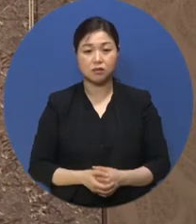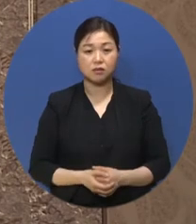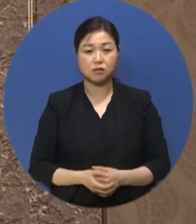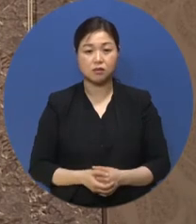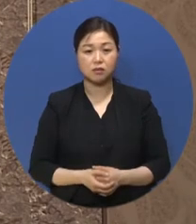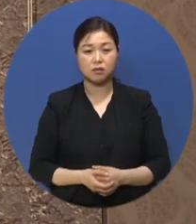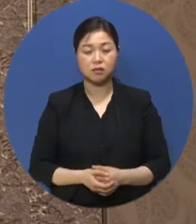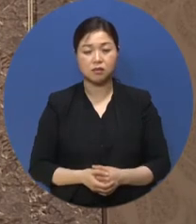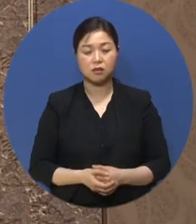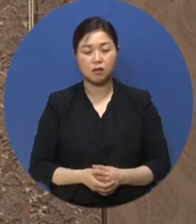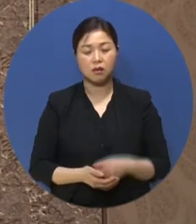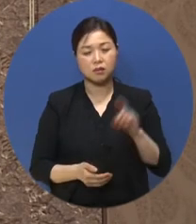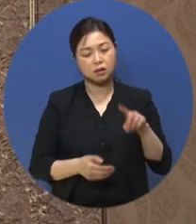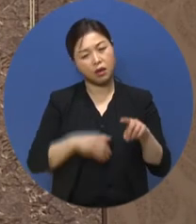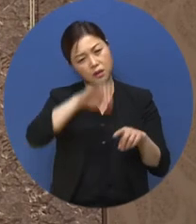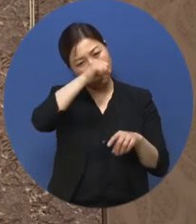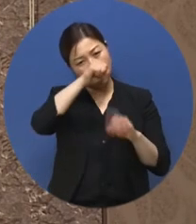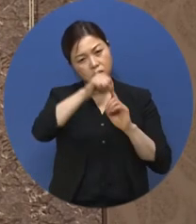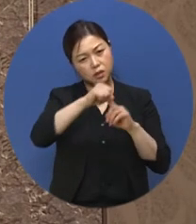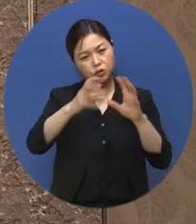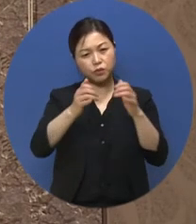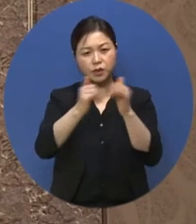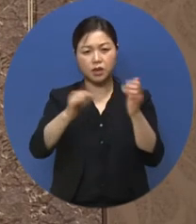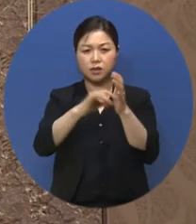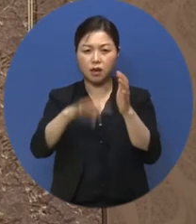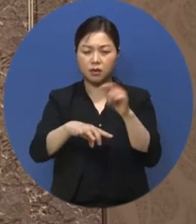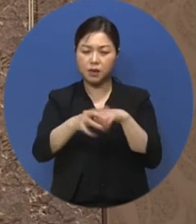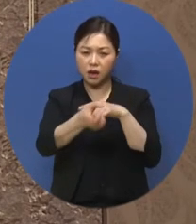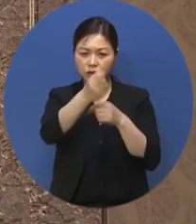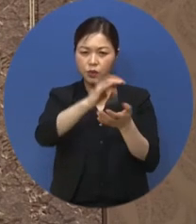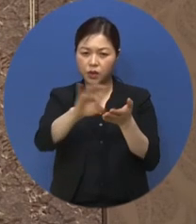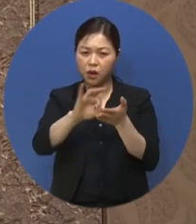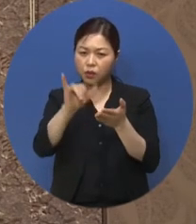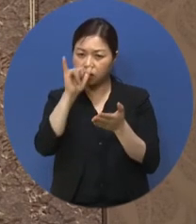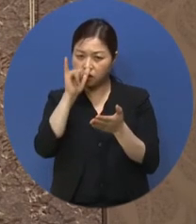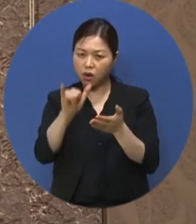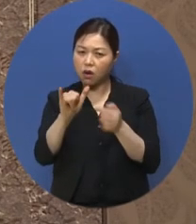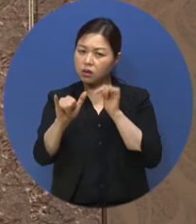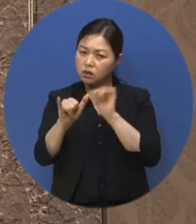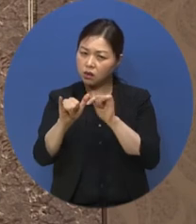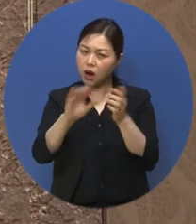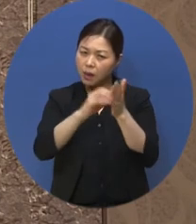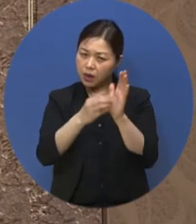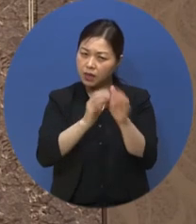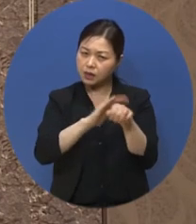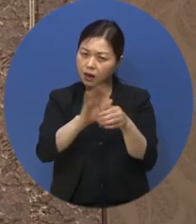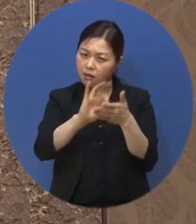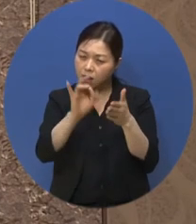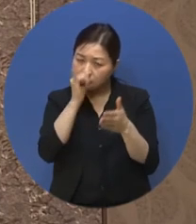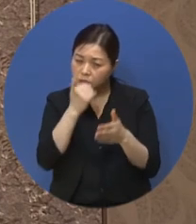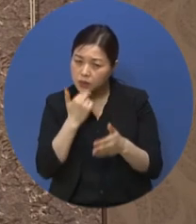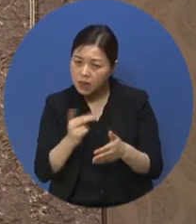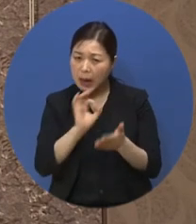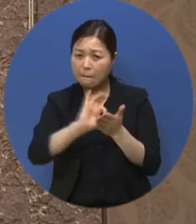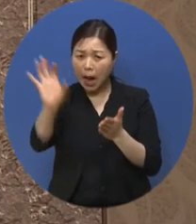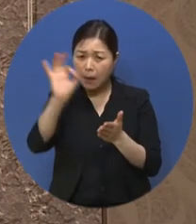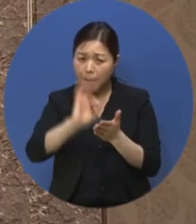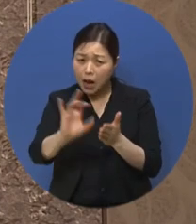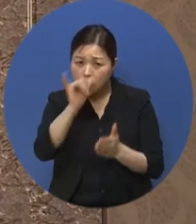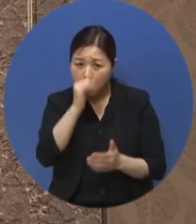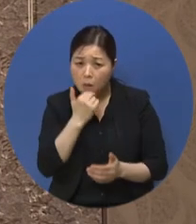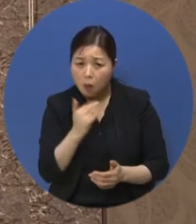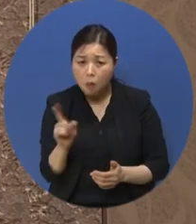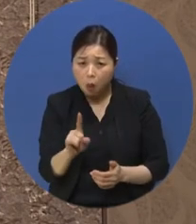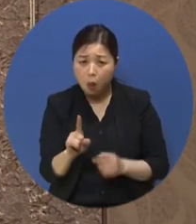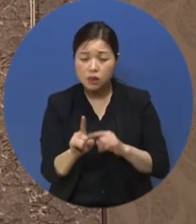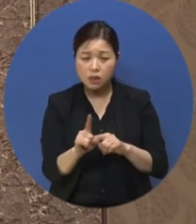그러면 그게 진짜 적절하게 국민의 세금을 갖고 쓰는 건데 네. 그거를 적절하게 썼는지 낭비하지 않았는지 그쵸.